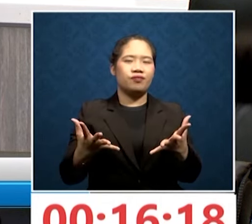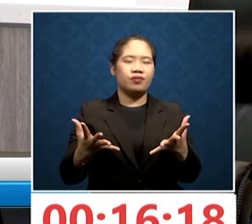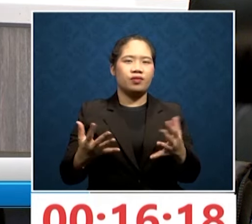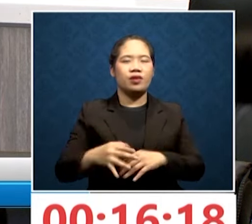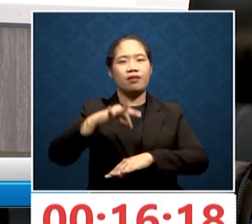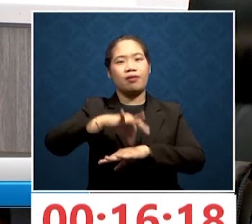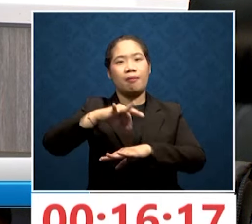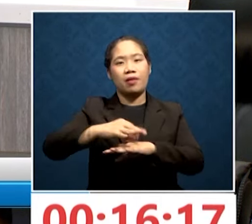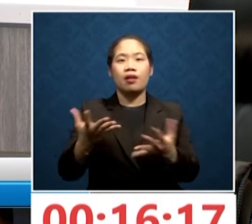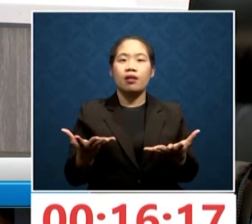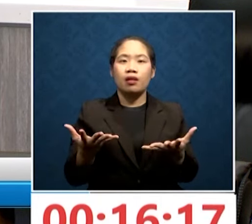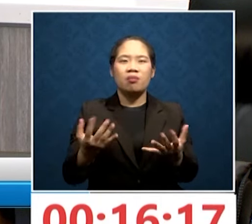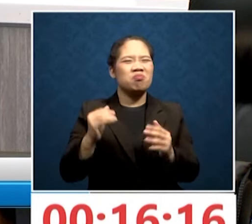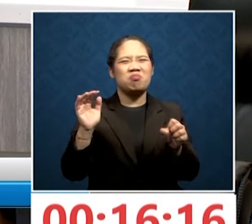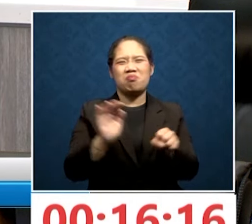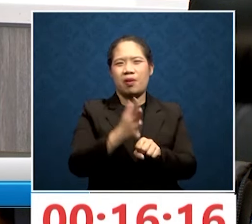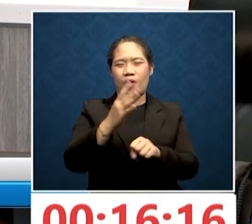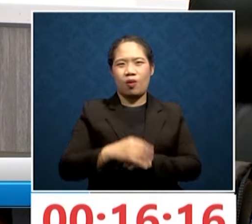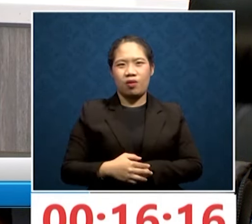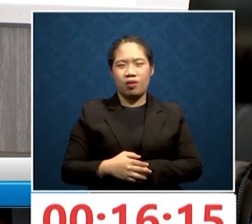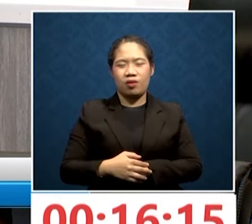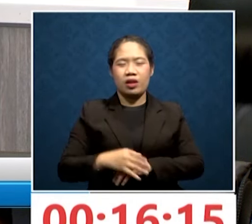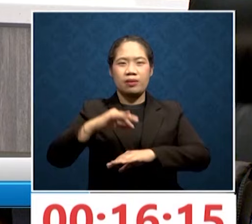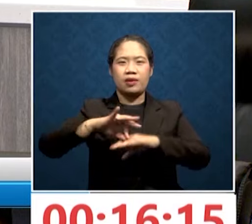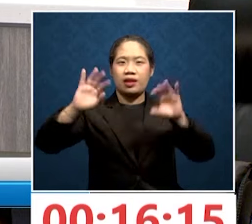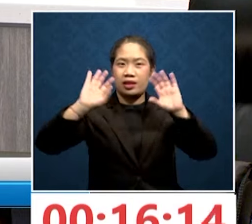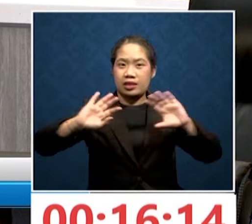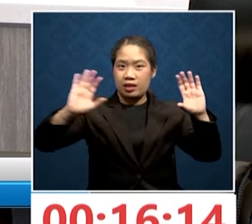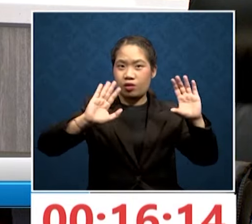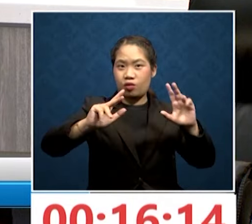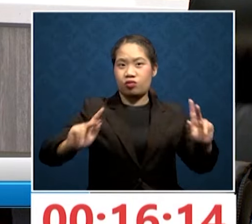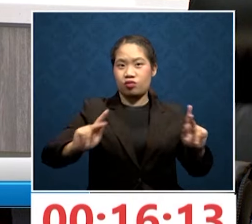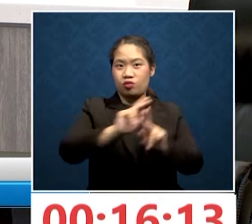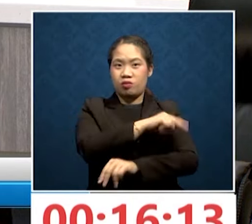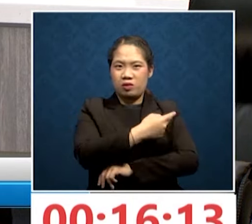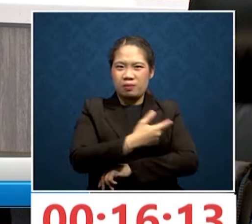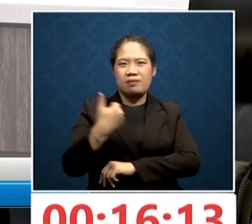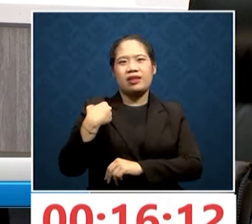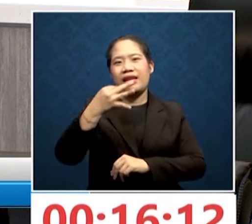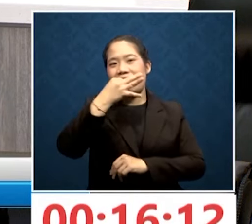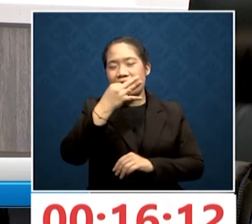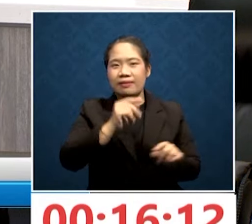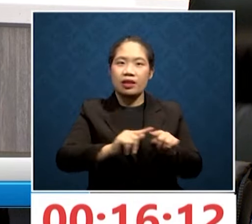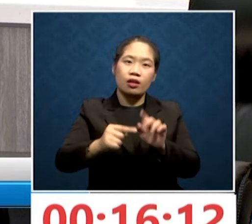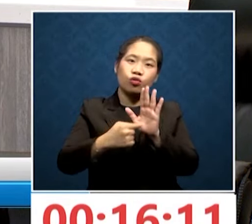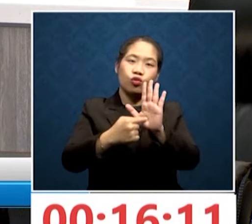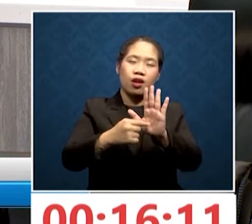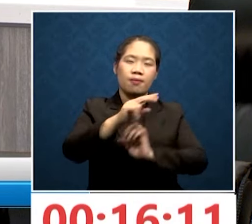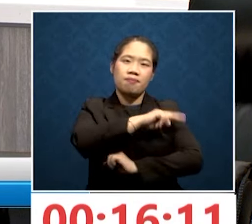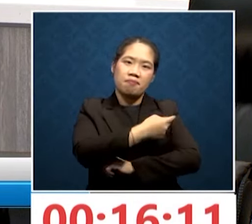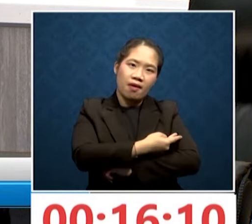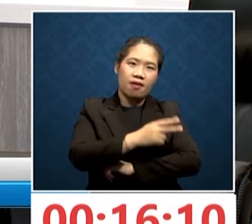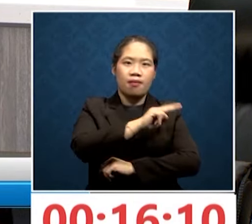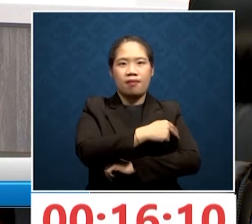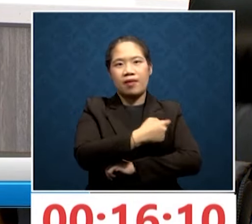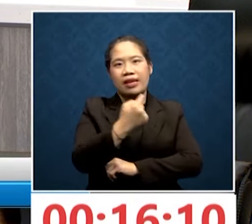ก็ไม่เพียงพอต่อข้าราชการของกระทรวงนี้ซึ่งมีมากมายหลายอาชีพทั้งแพทย์ทันตแพทย์เภสั